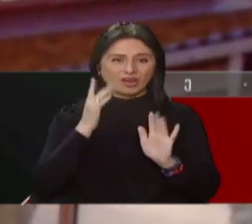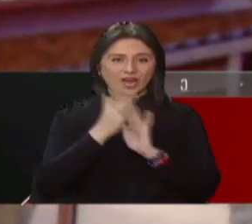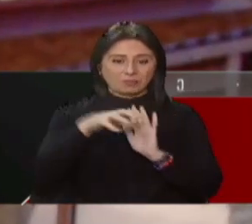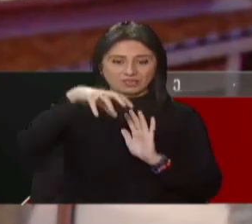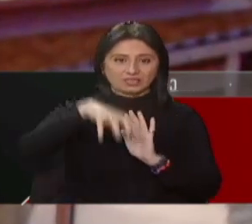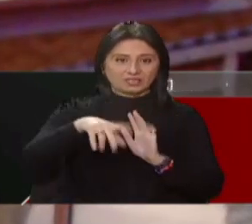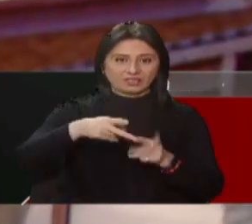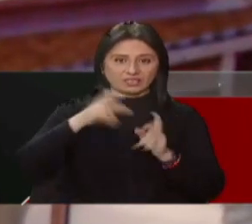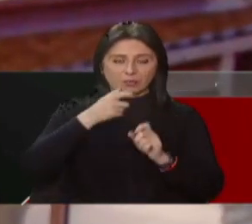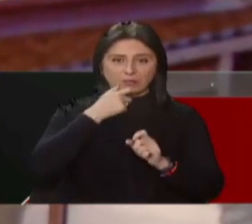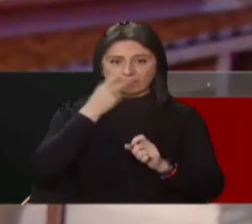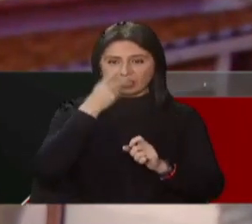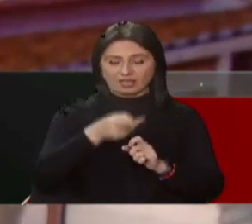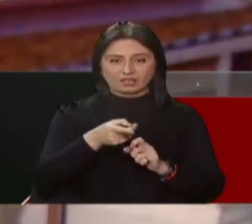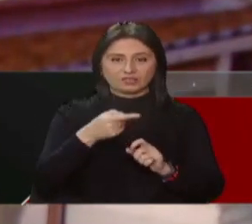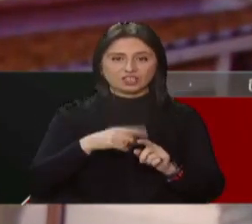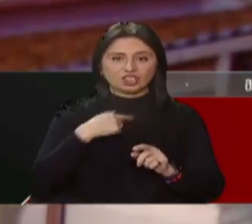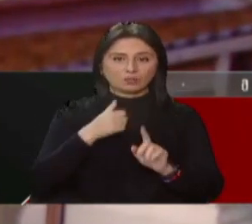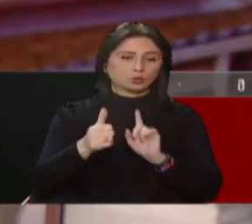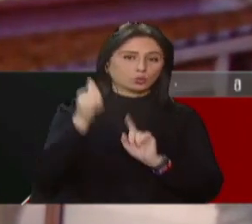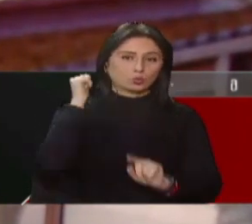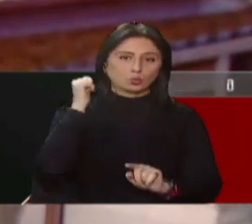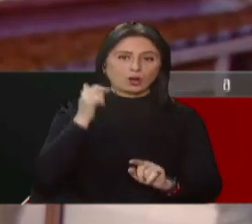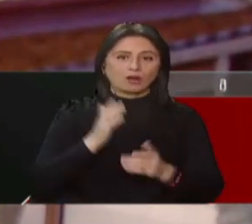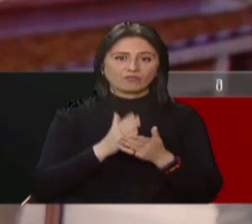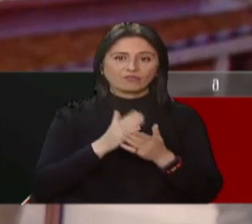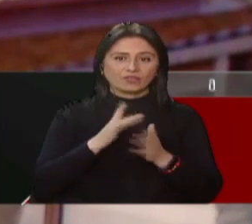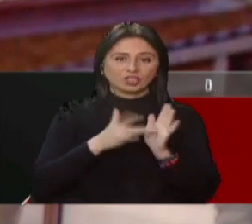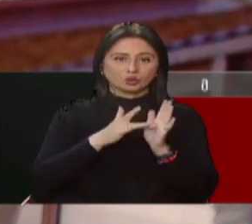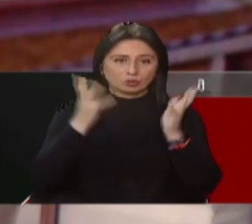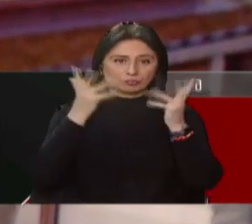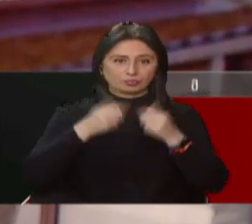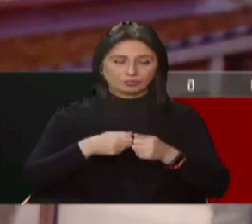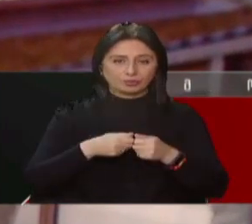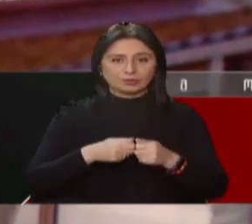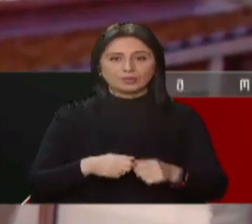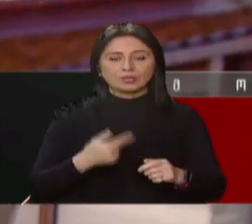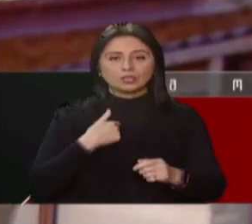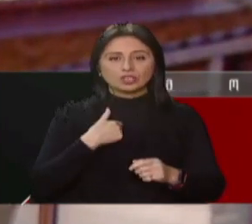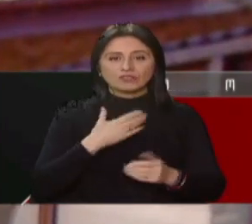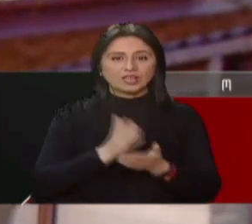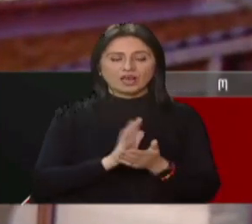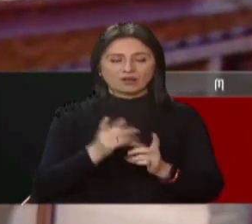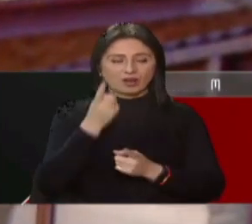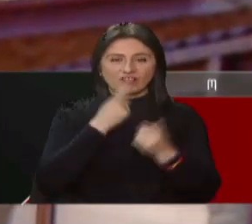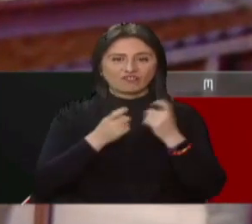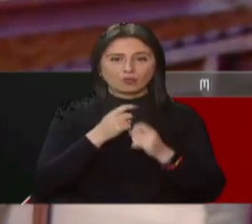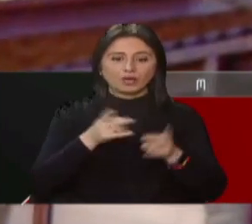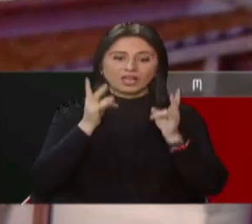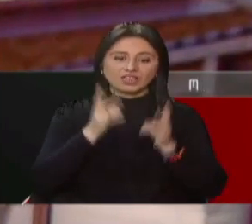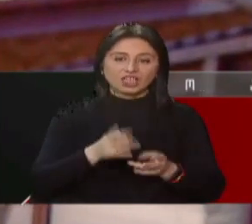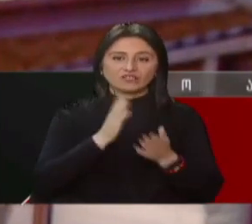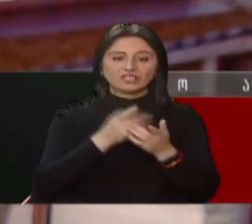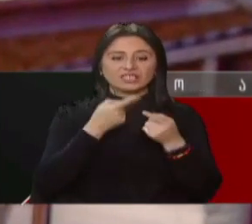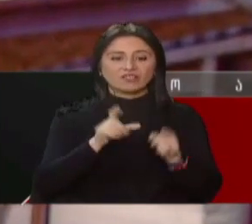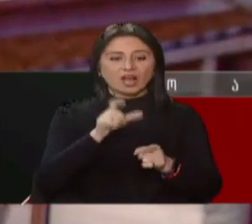გამზირზევე, და ახლა ალბათ მაყურებელი ხედავს ჩემს ზურგს უკან ჩამსხვრეულ მინებს. ჩვენ არ გვაქვს ინფორმაცია, დაშავდნენ თუ